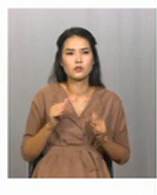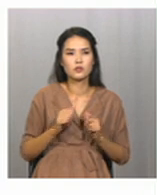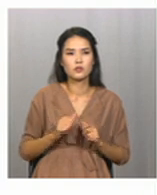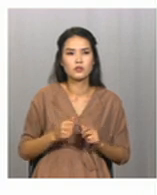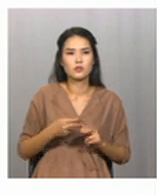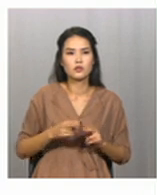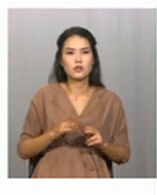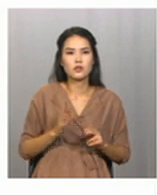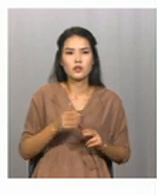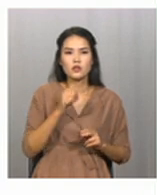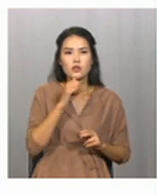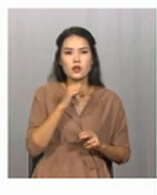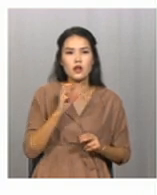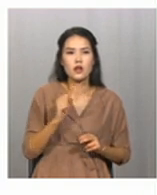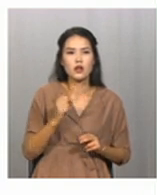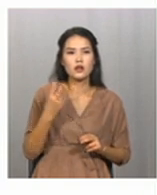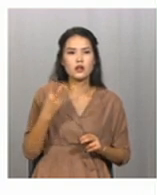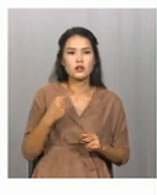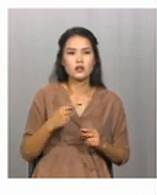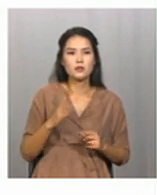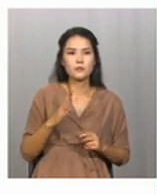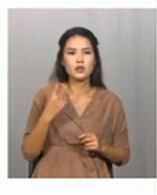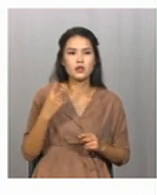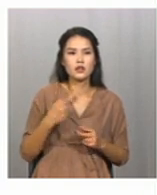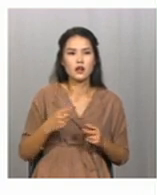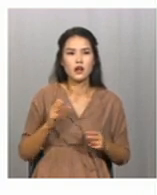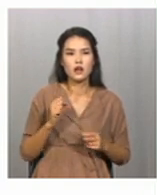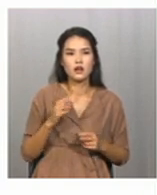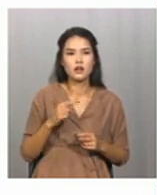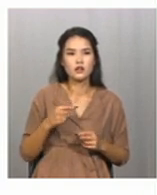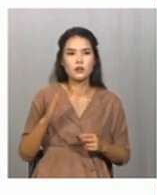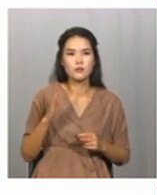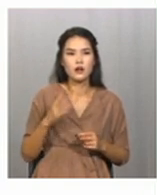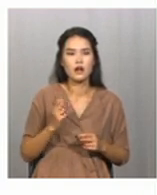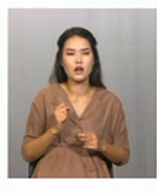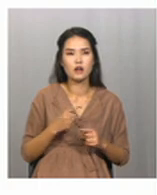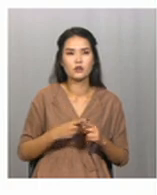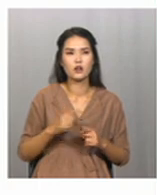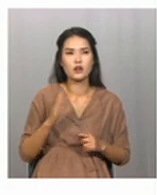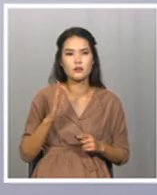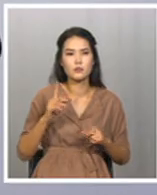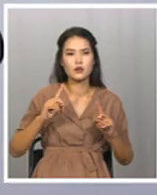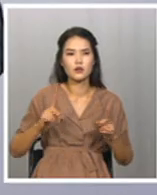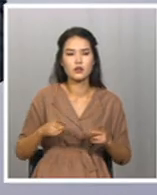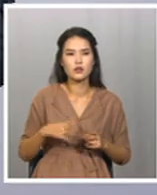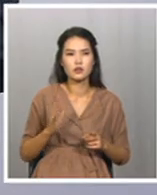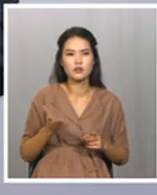салып тұр. Яғни, көбейшіктерді жіктеп, a минус b көбейтілген a плюс b түрінде